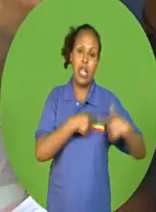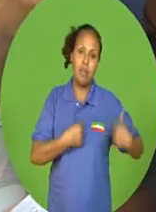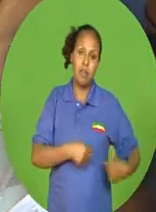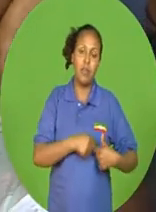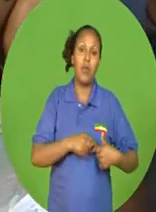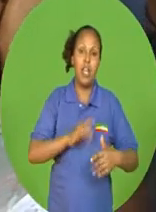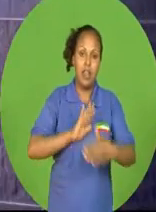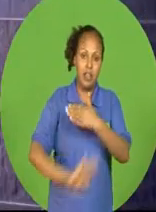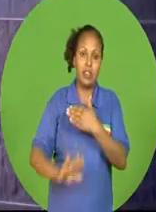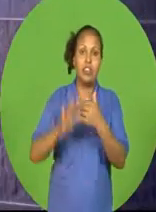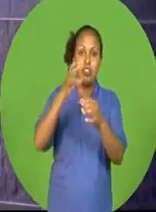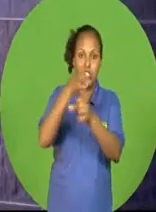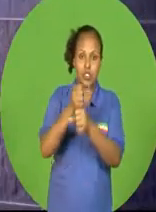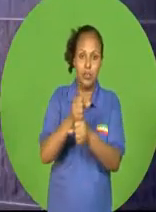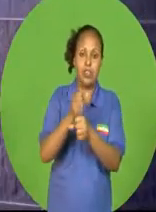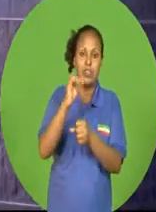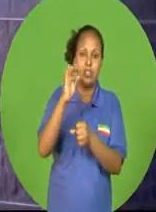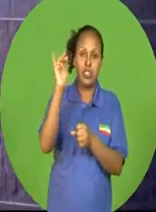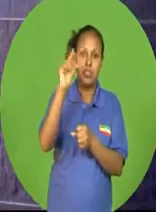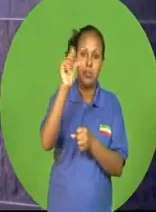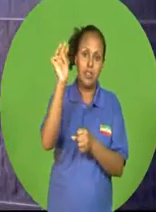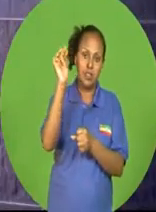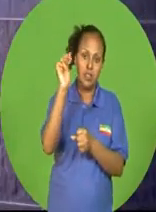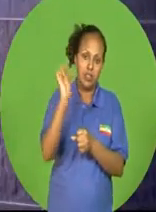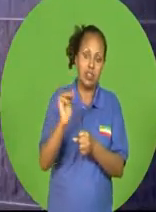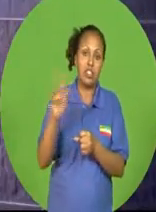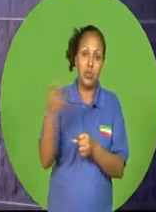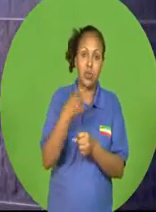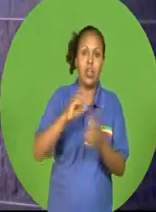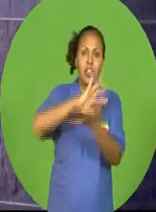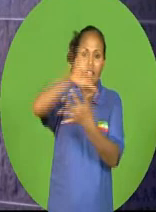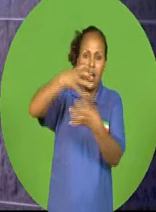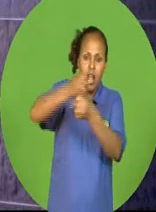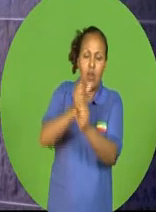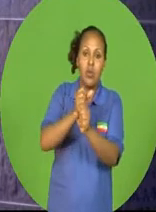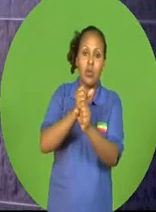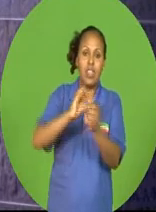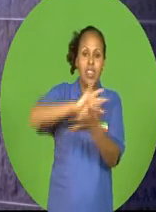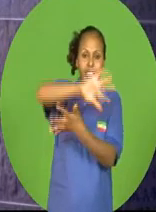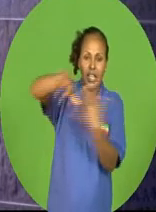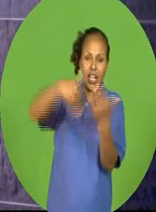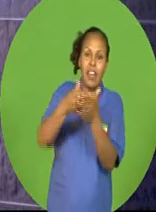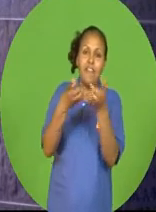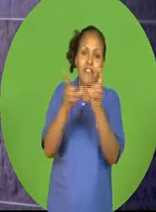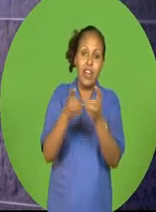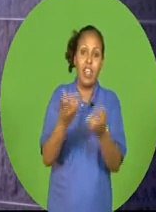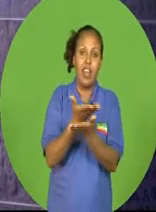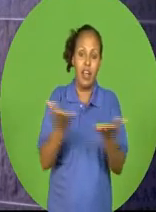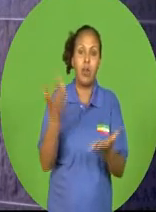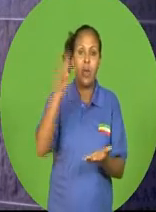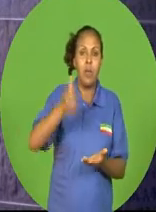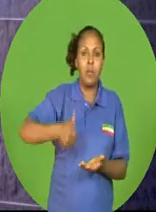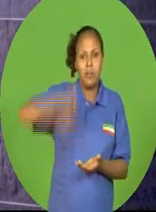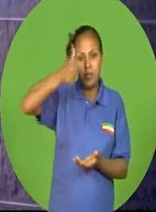ሌላው የልብ ወለድ አላባውያን ጭብጥ ሲሆን አንድ ልብ ወለድ ተጠቃሎ የሚወጣው ጥቅል ፍሬ